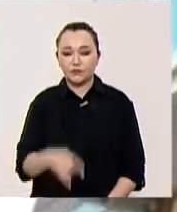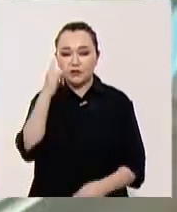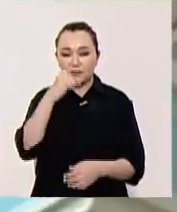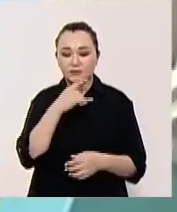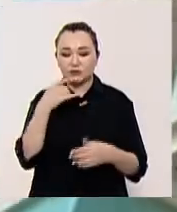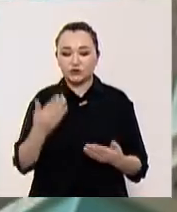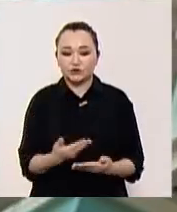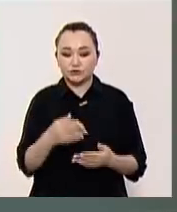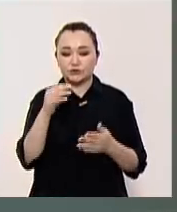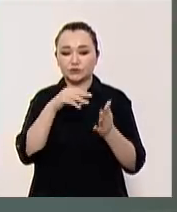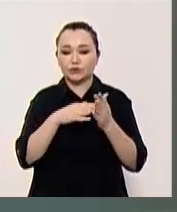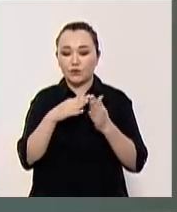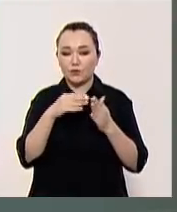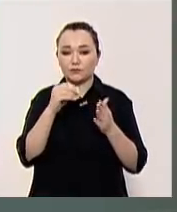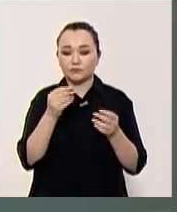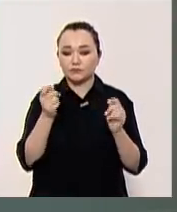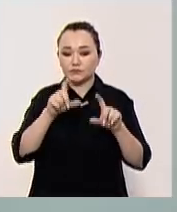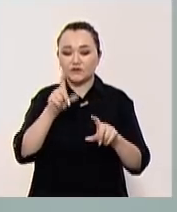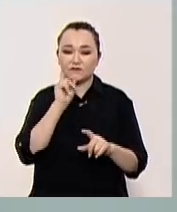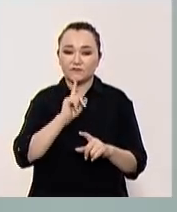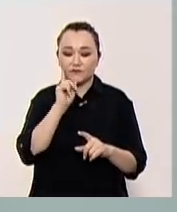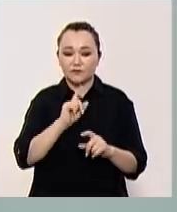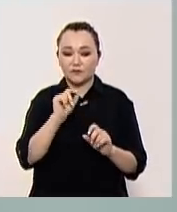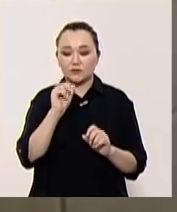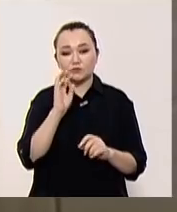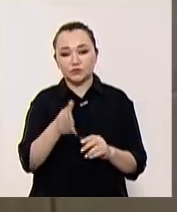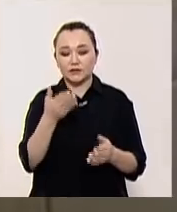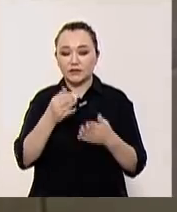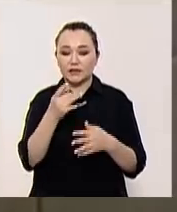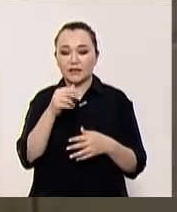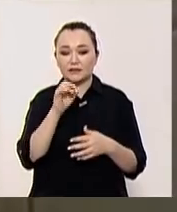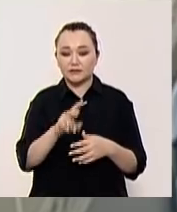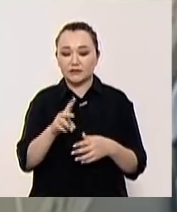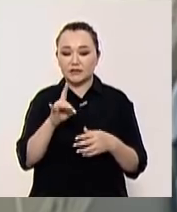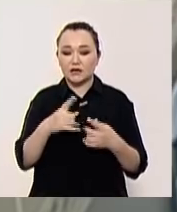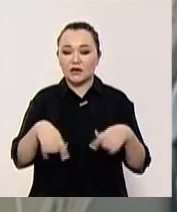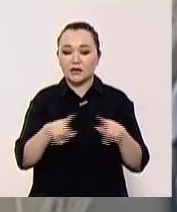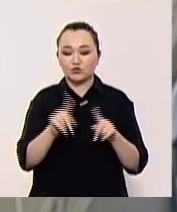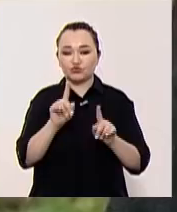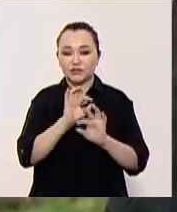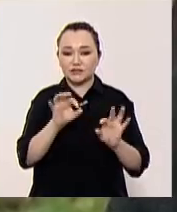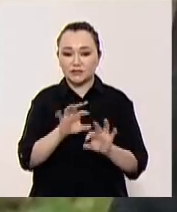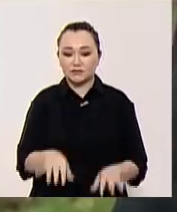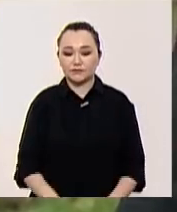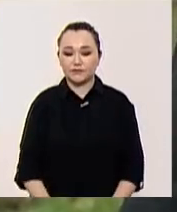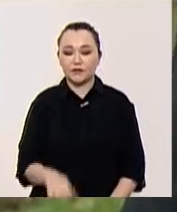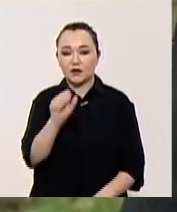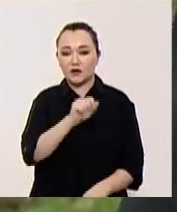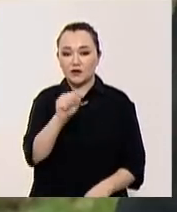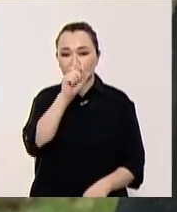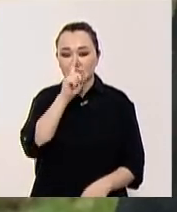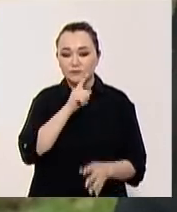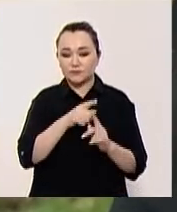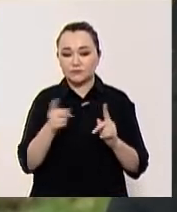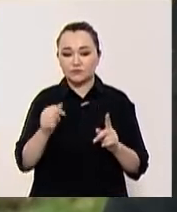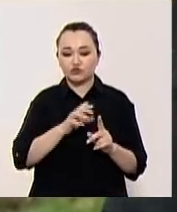Қазақстанда тұрғын үй бағасының қымбаттауы уақытша құбылыс па? Риелторлар қауымдастығының өкілдері не дейді? Тамыз айына таман